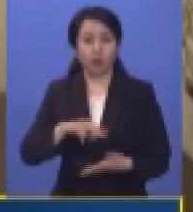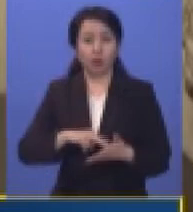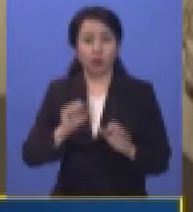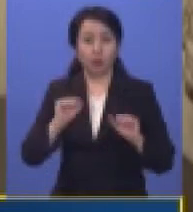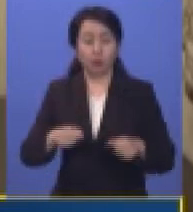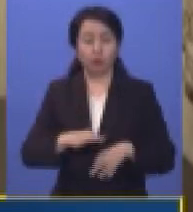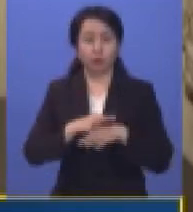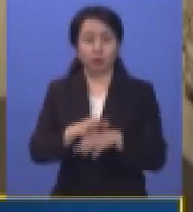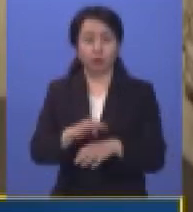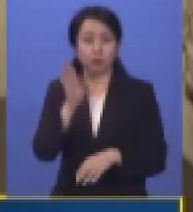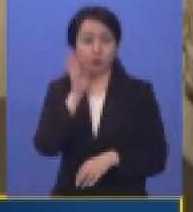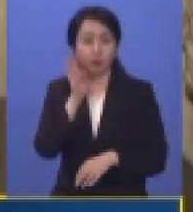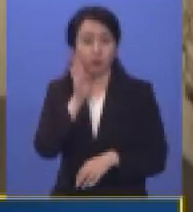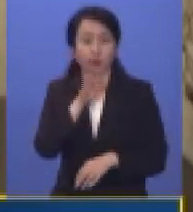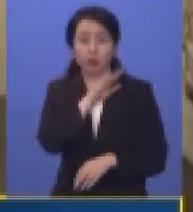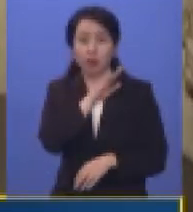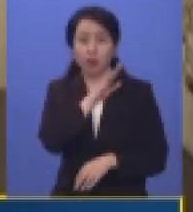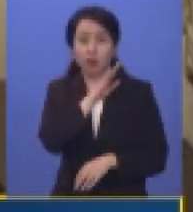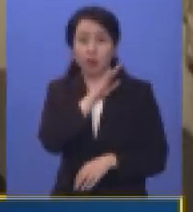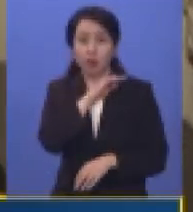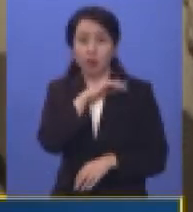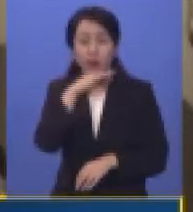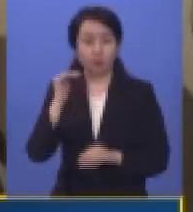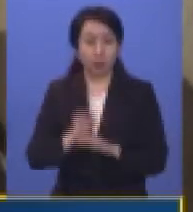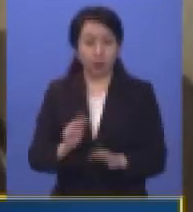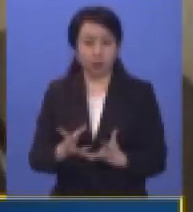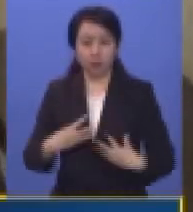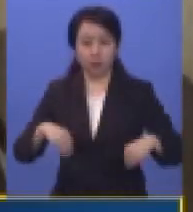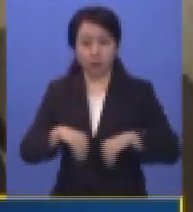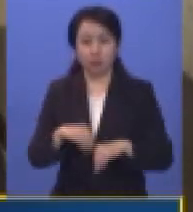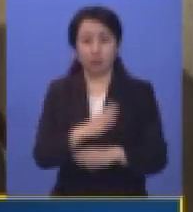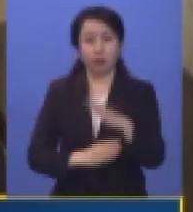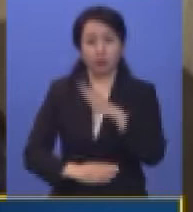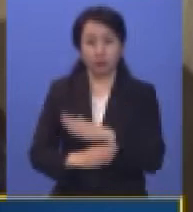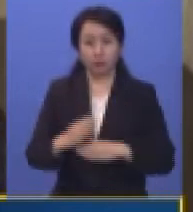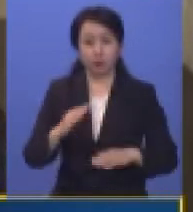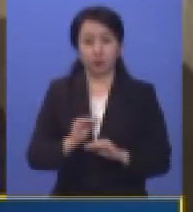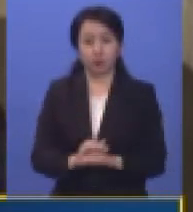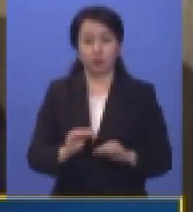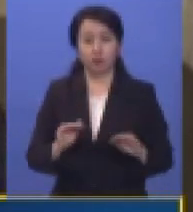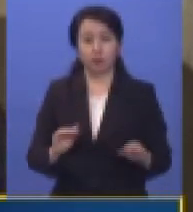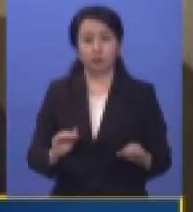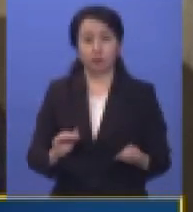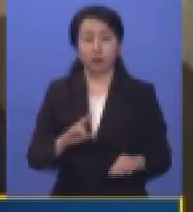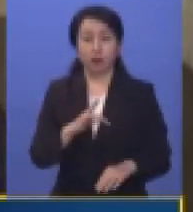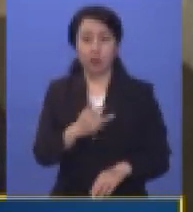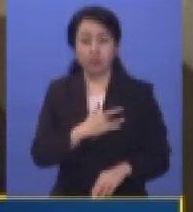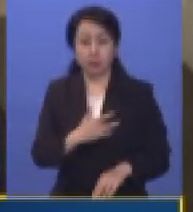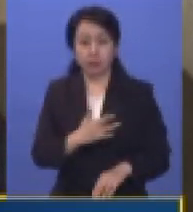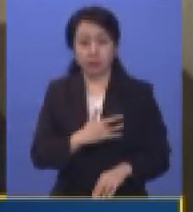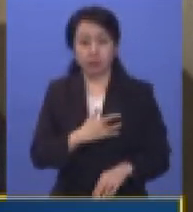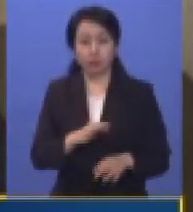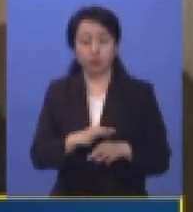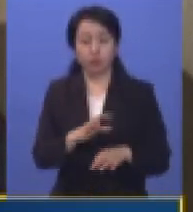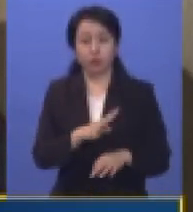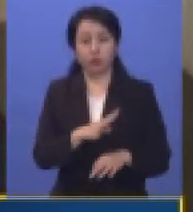провести воду многодетным, у кого семьи есть, инвалиды, дети. Вот у нас тут порог сердца, и мы еще